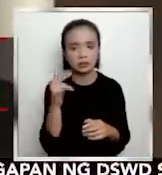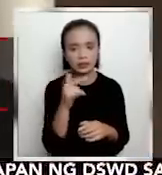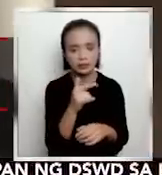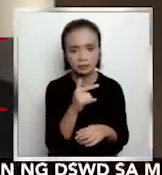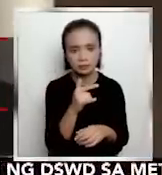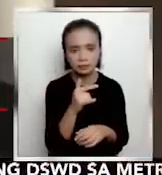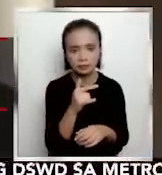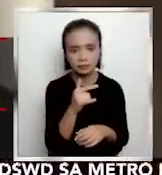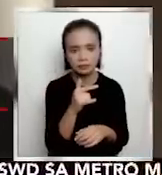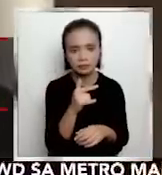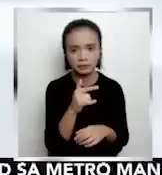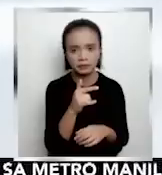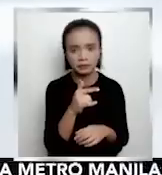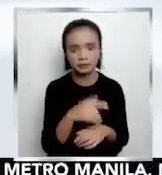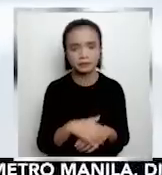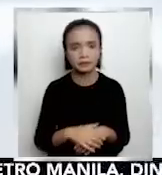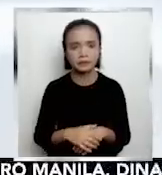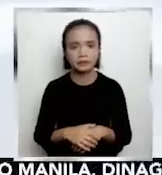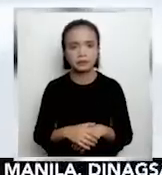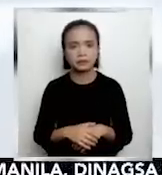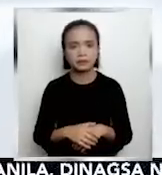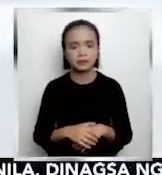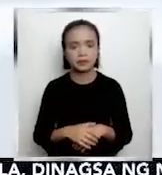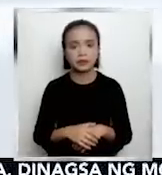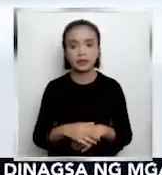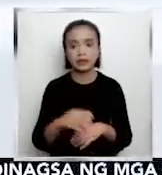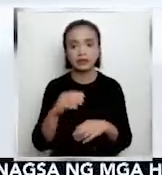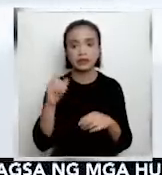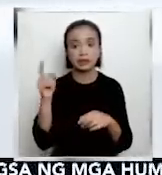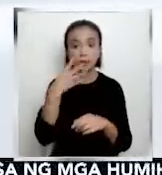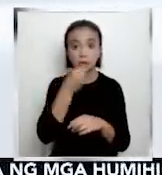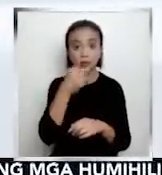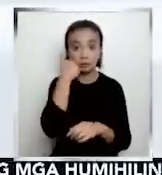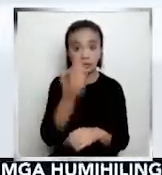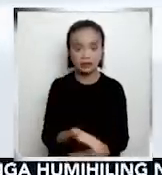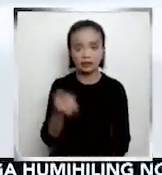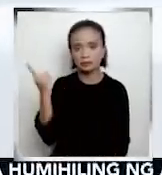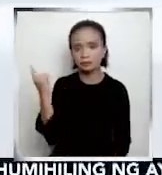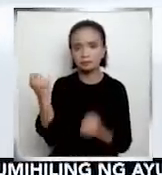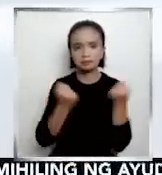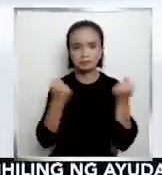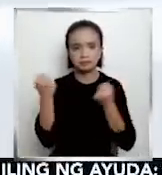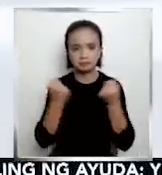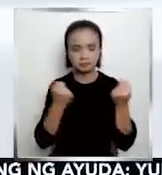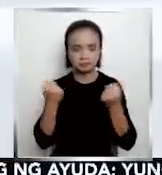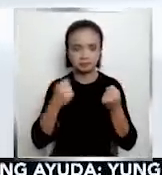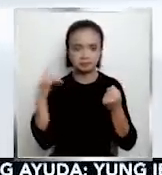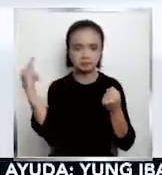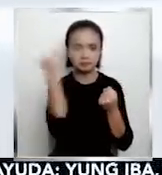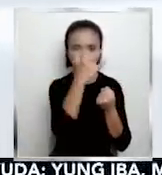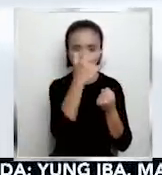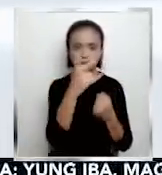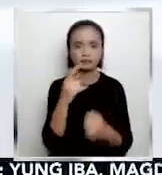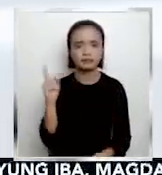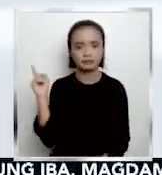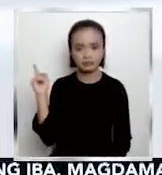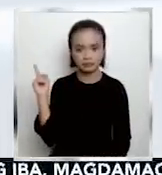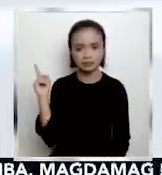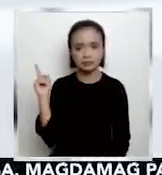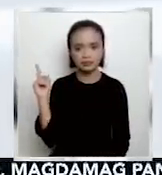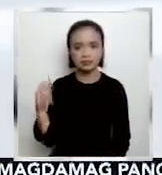saan mapupunta yung sakay? Isa sa mga nasawi, ang piloto ng Cessna plane na si Captain Rufino James Crisostomo